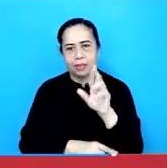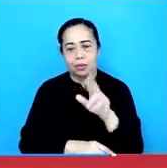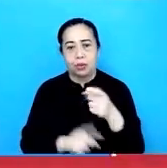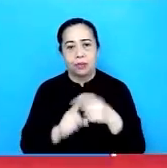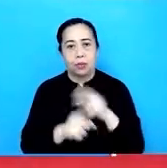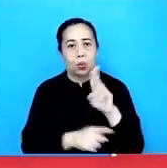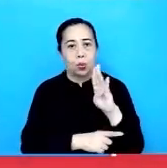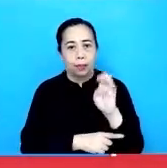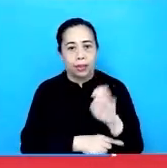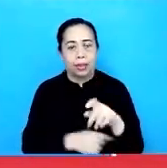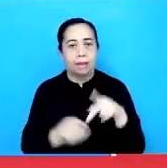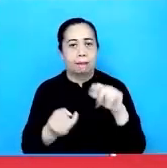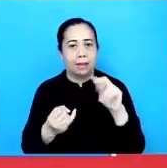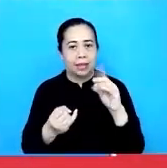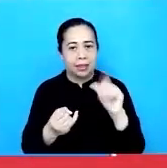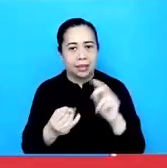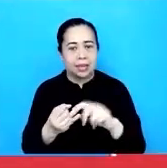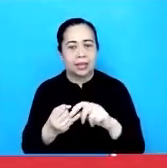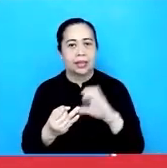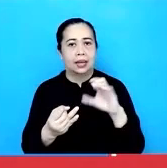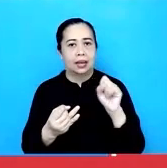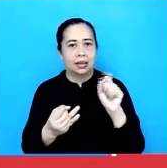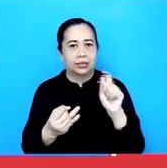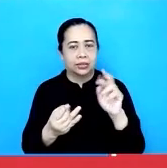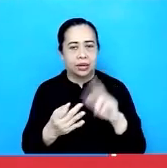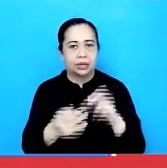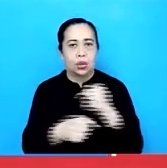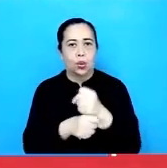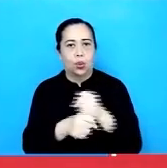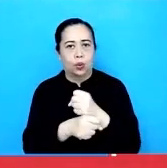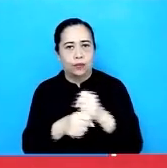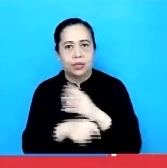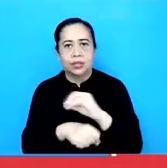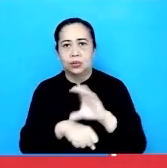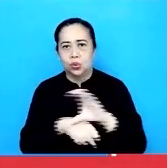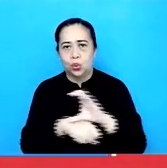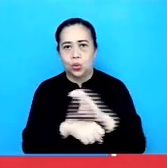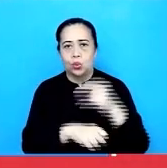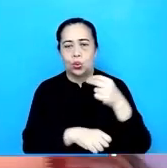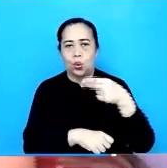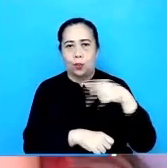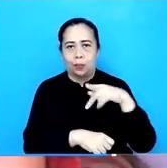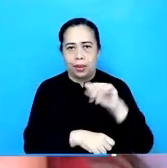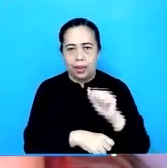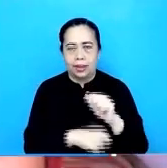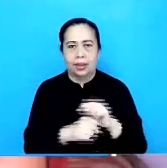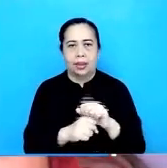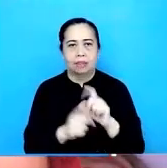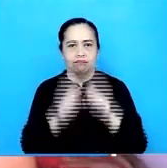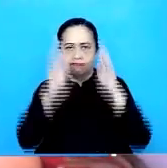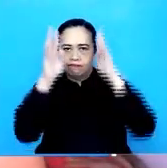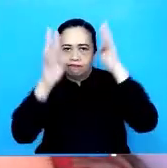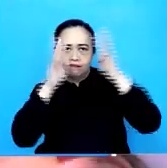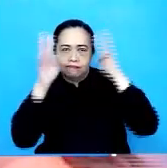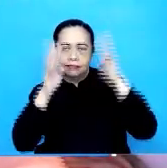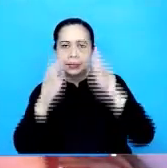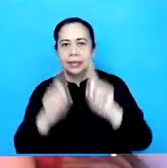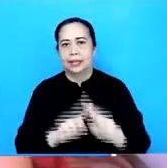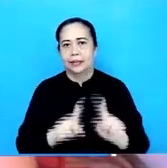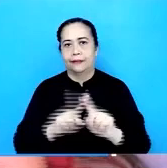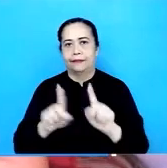ube, pandan, custard, coffee at tsokolate hopya. With the innovation of different